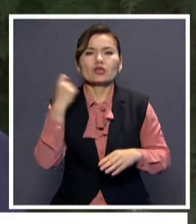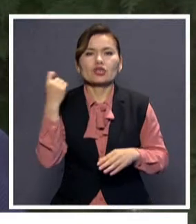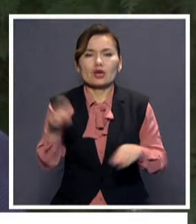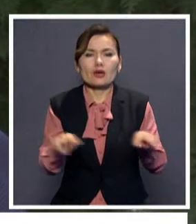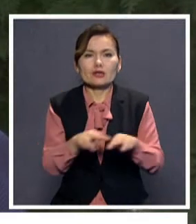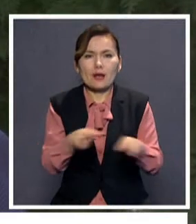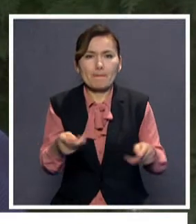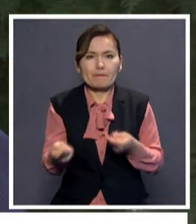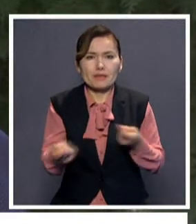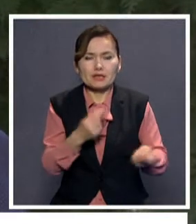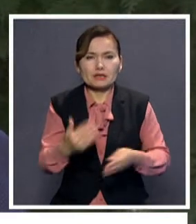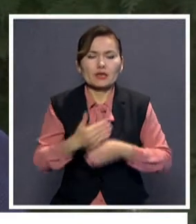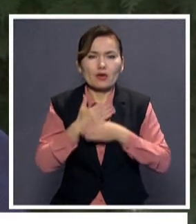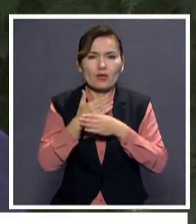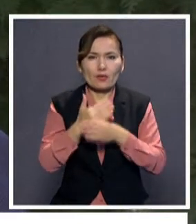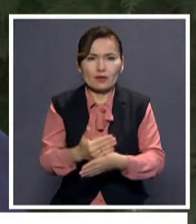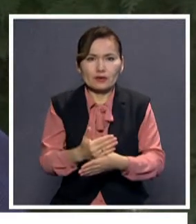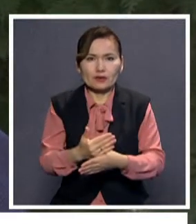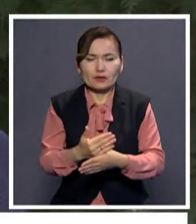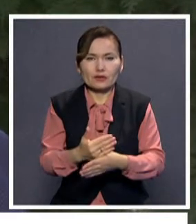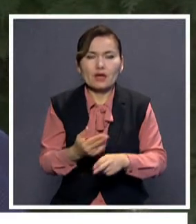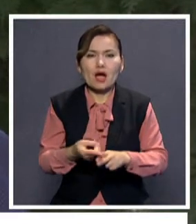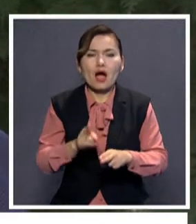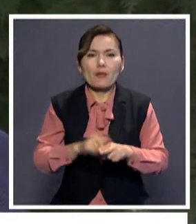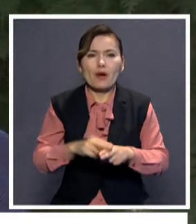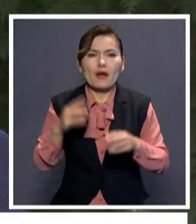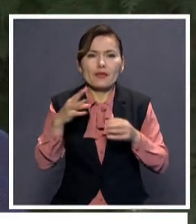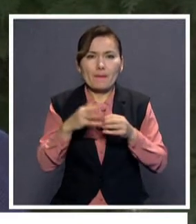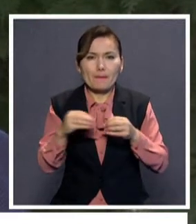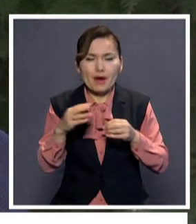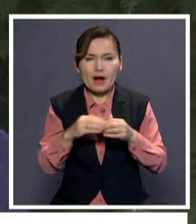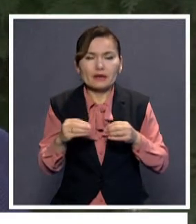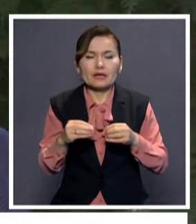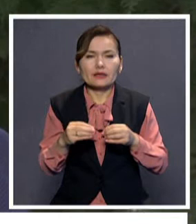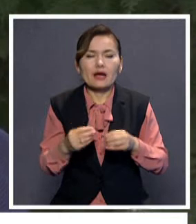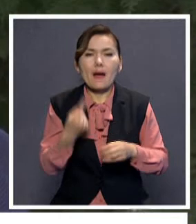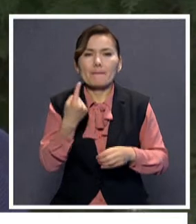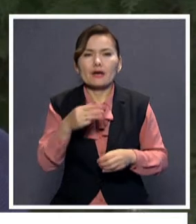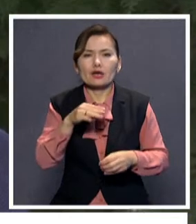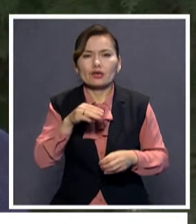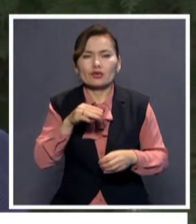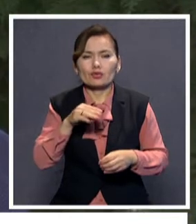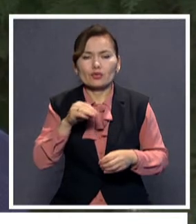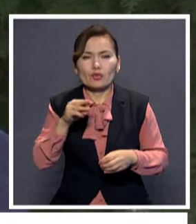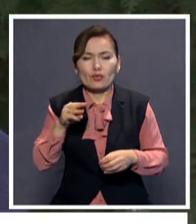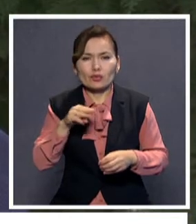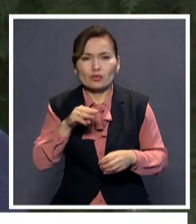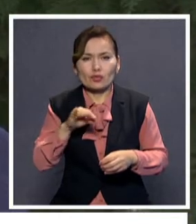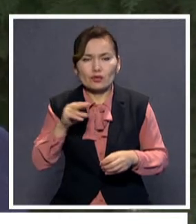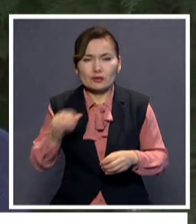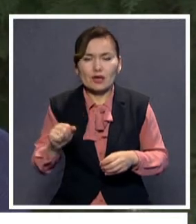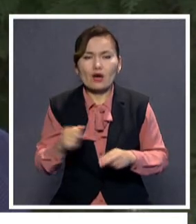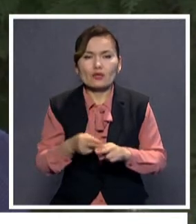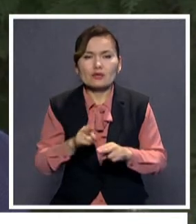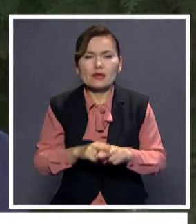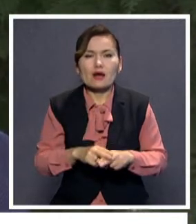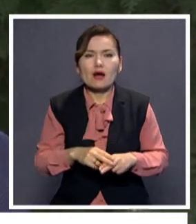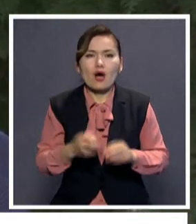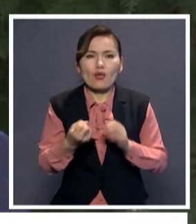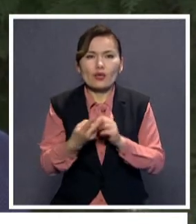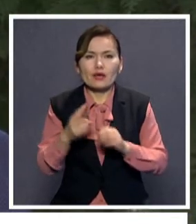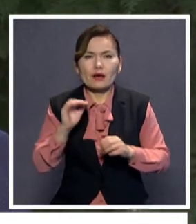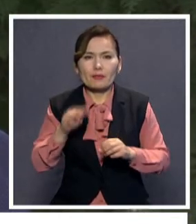және облыс әкімдігінің қолдауымен мақтаның бір тоннасына 12 мың теңге субсидия бөлу көзделіп отыр. Бүгінгі таңда